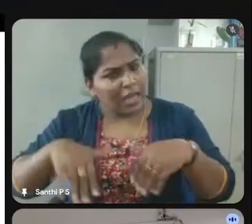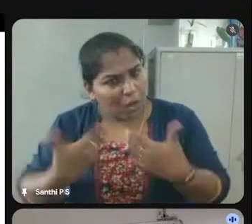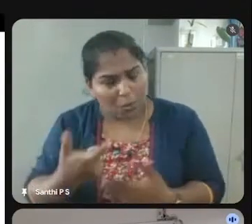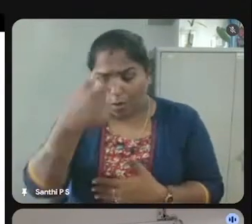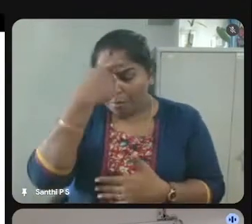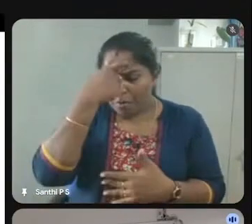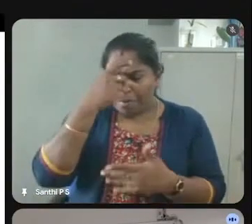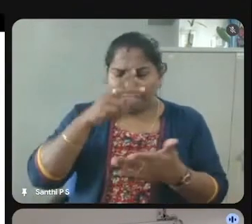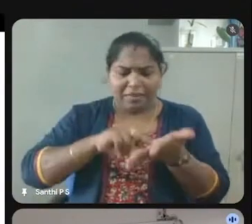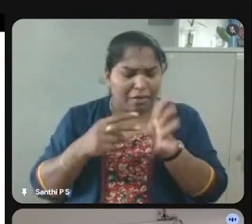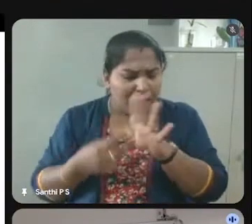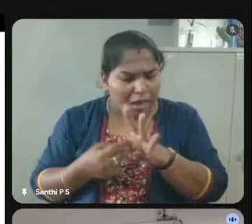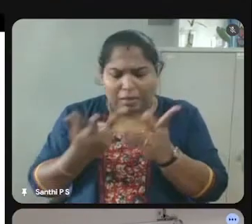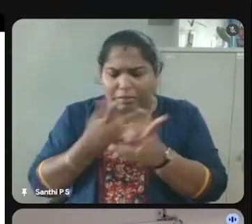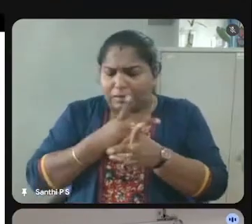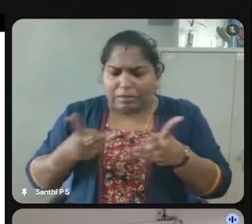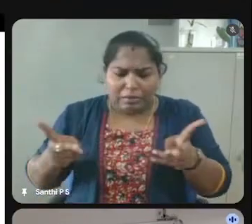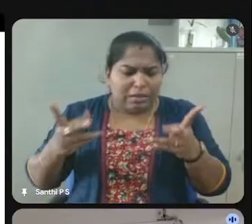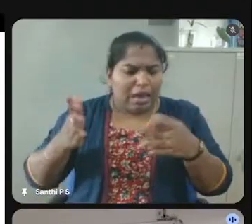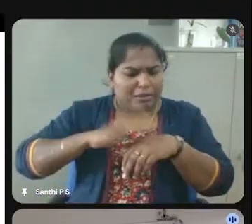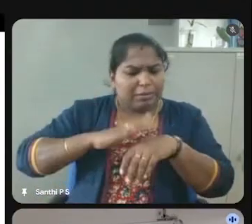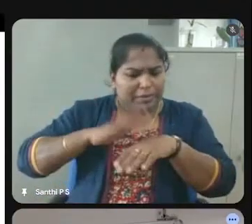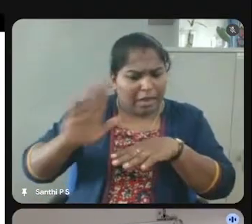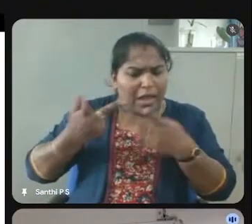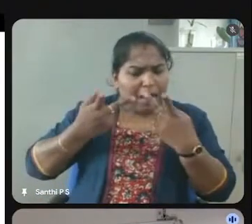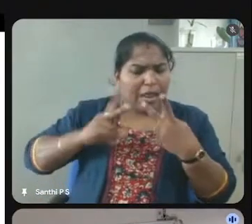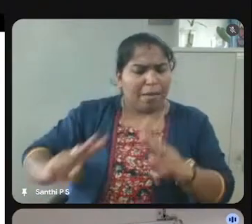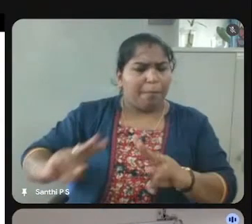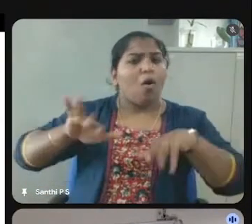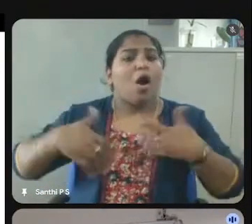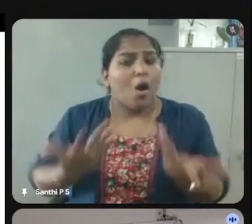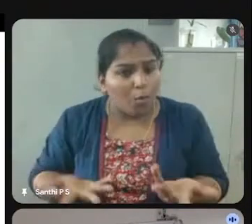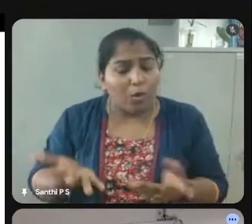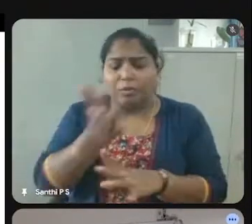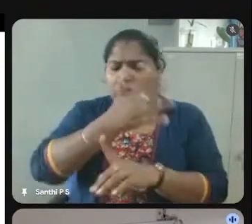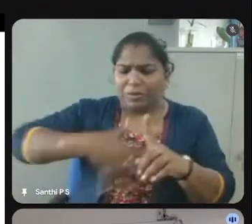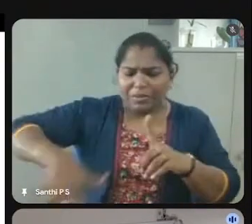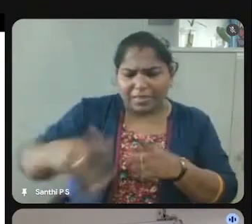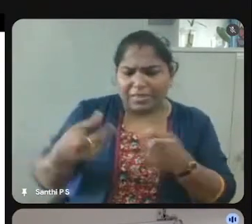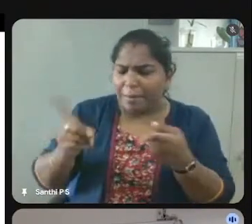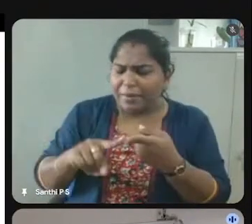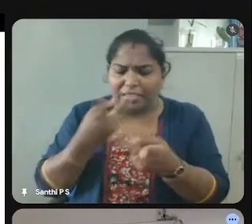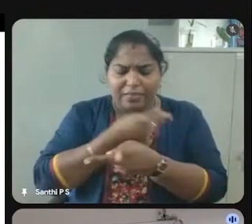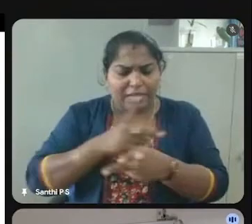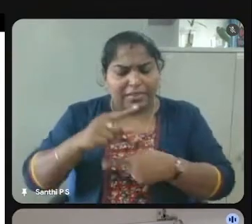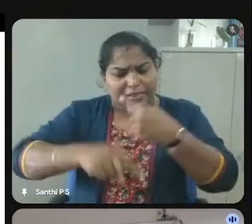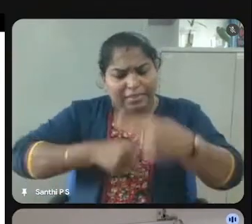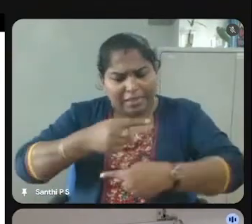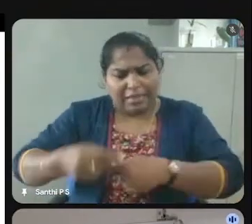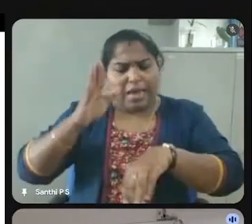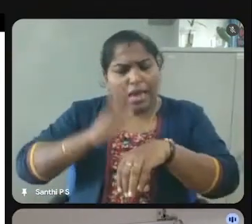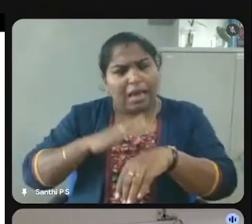എങ്ങനെ പ്രതികരിക്കുന്നു, അതെങ്ങനെ പരിഹരിക്കുന്നു, നമുക്ക് ചുറ്റും ഉണ്ടാകുന്ന വെല്ലുവിളികളെ എങ്ങനെ നമ്മൾ നേരിടുന്നു. ദൈനംദിന ജീവിതത്തിൽ നമ്മൾ